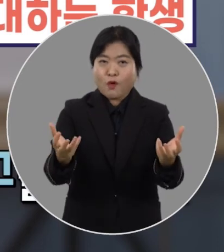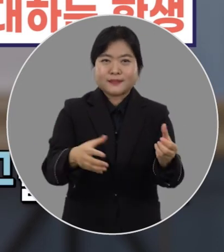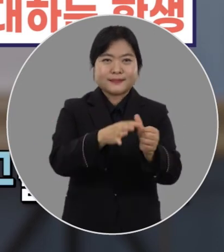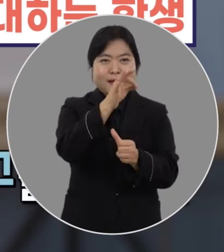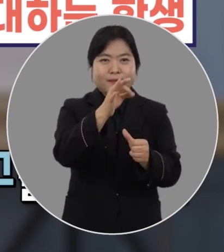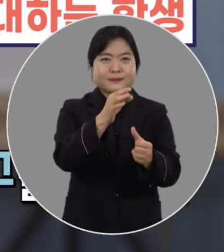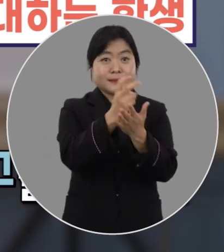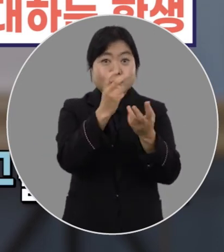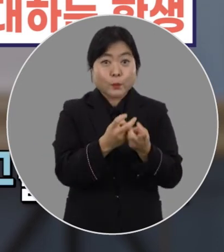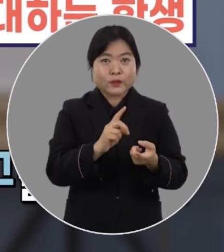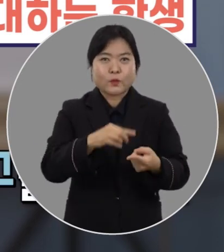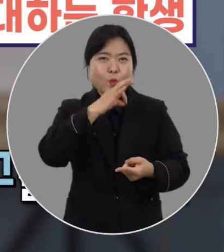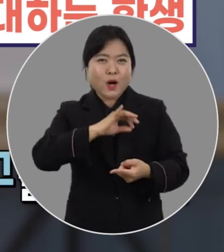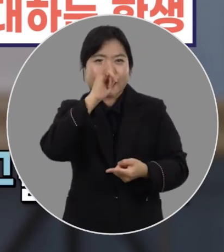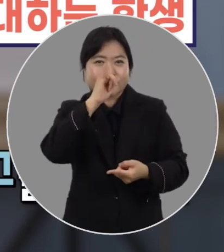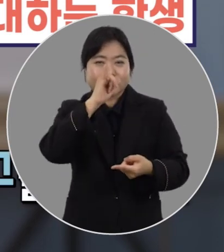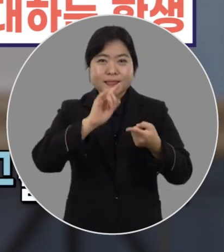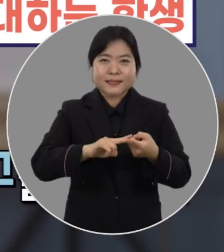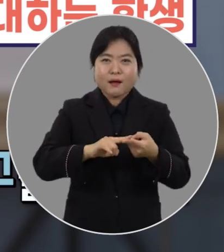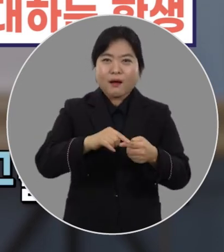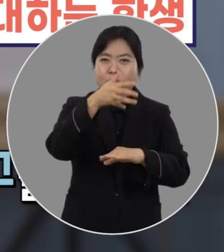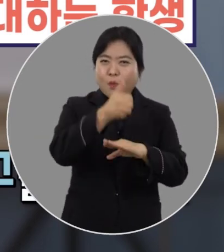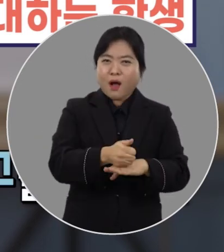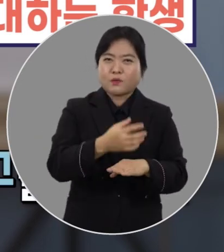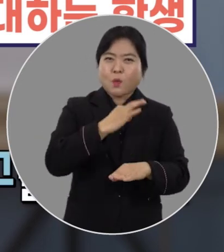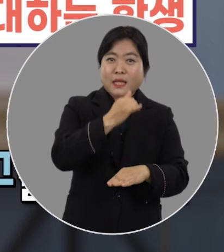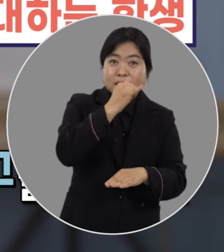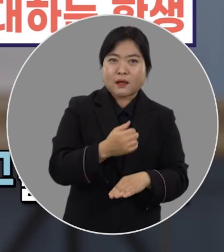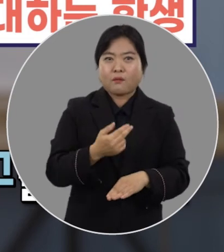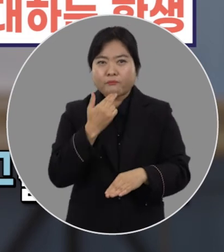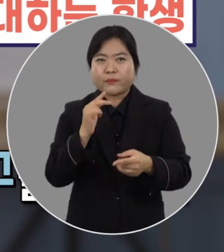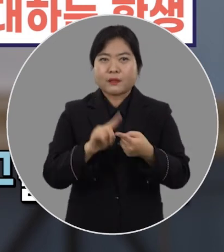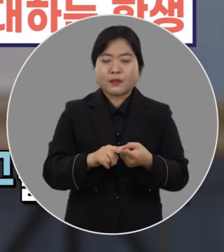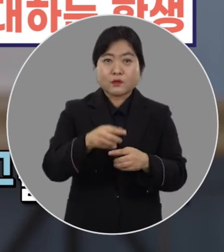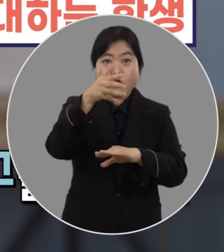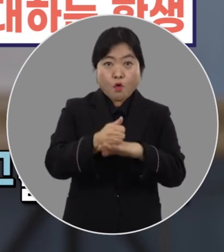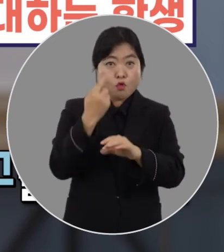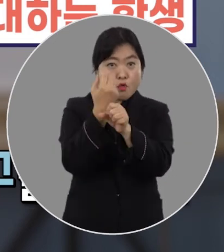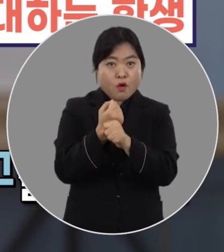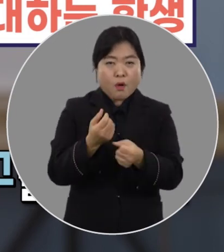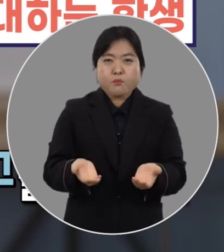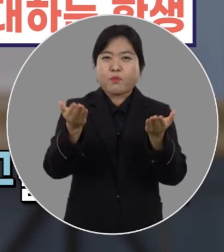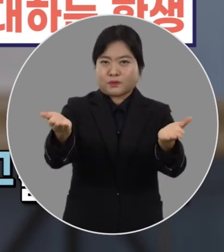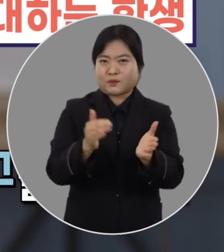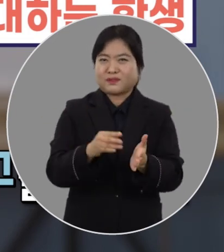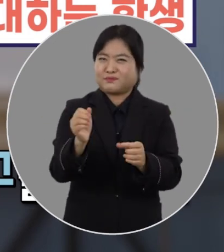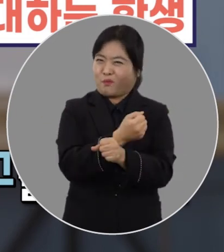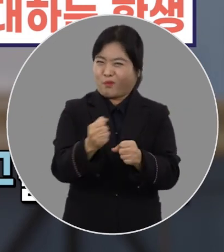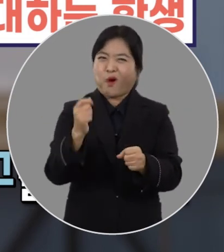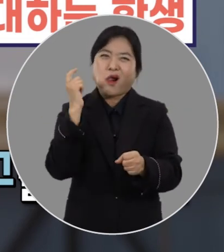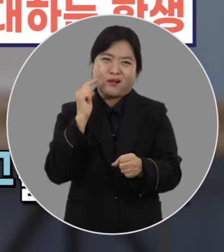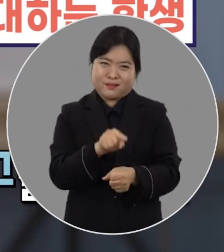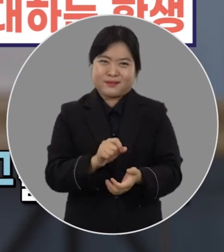사형제도의 효과에 대해서 상반된 결과를 보여주는 두 가지 연구를 보여줬습니다. 이 두 연구는 조작된 것이었기